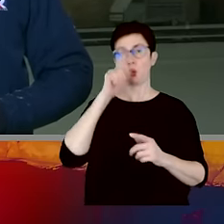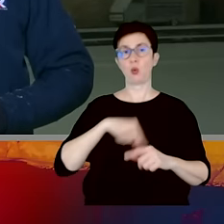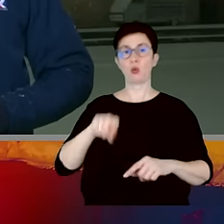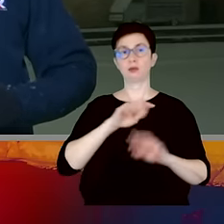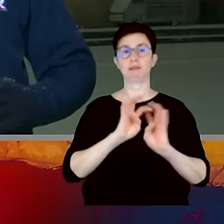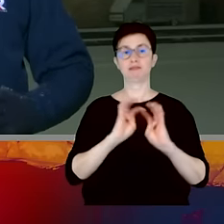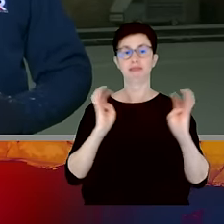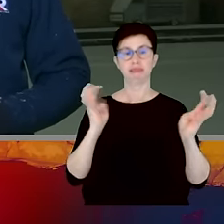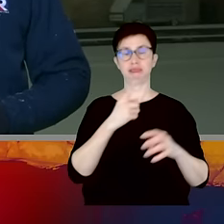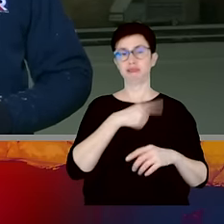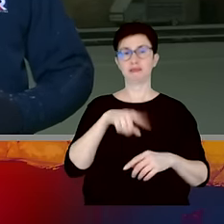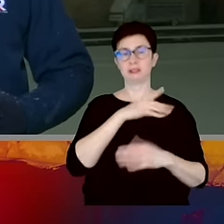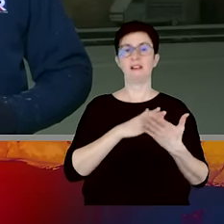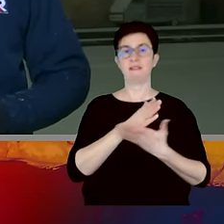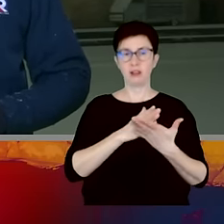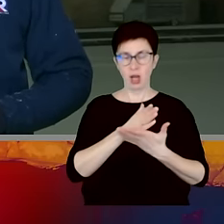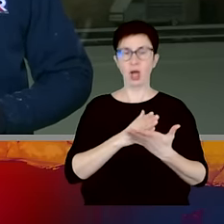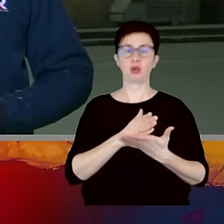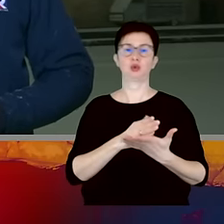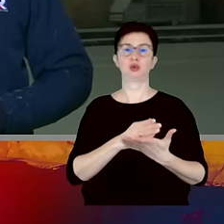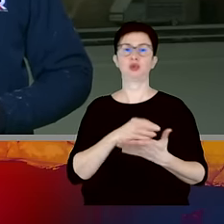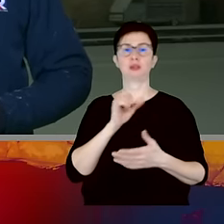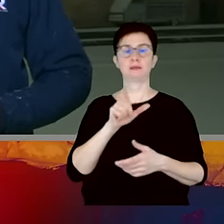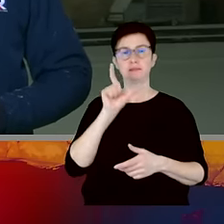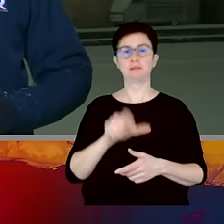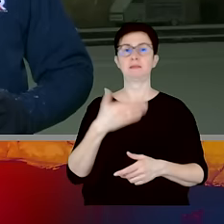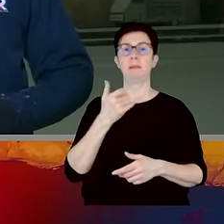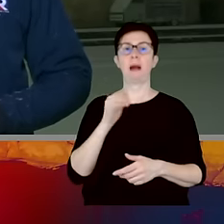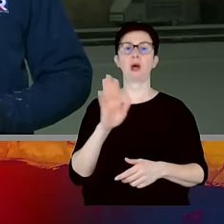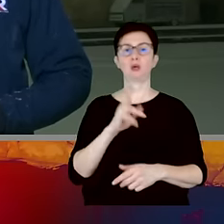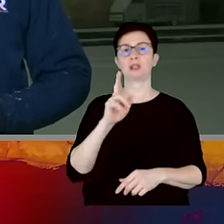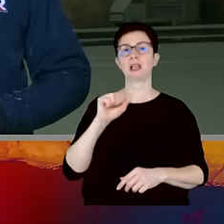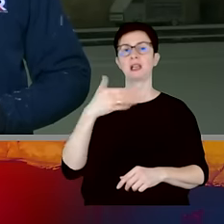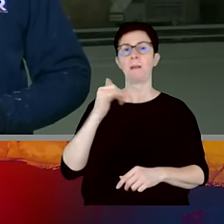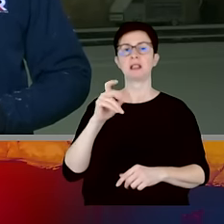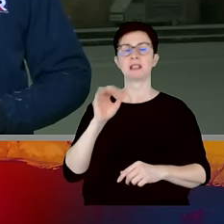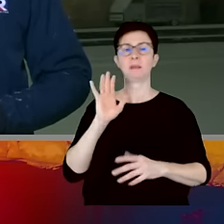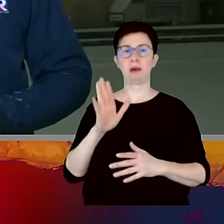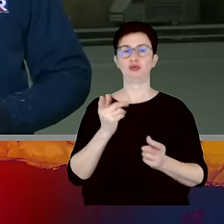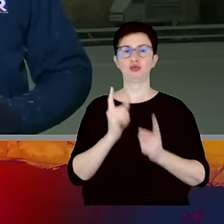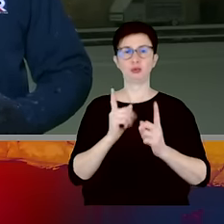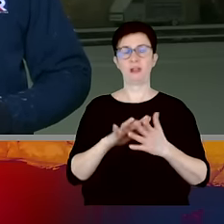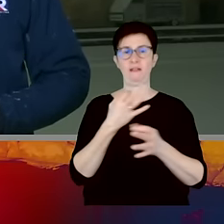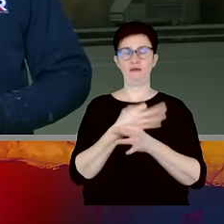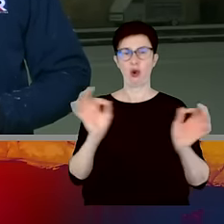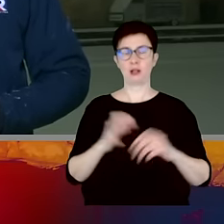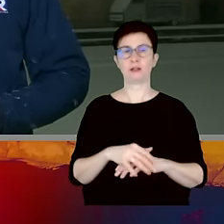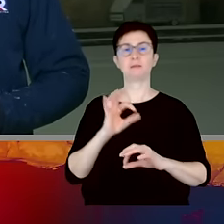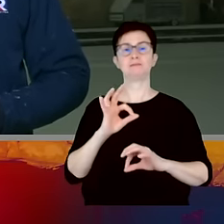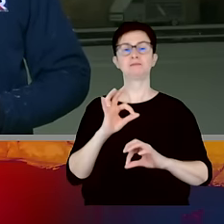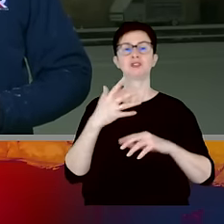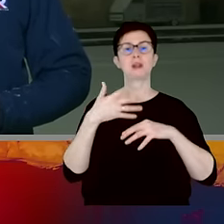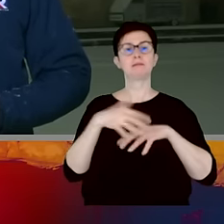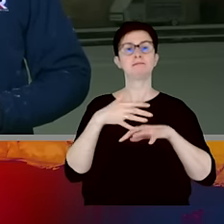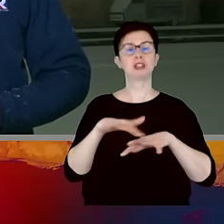to, że Mariusz Kamiński jak najszybciej wyjdzie na wolność. Dzisiaj w trakcie manifestacji przemawiała między innymi, tak jak zawsze,